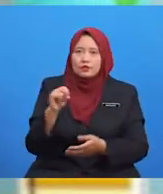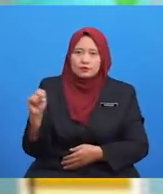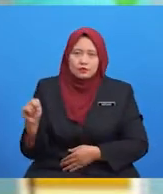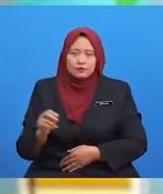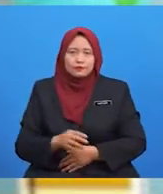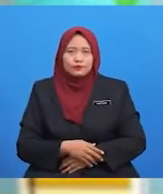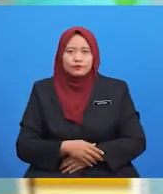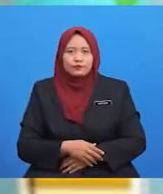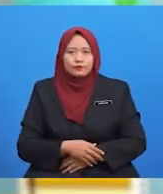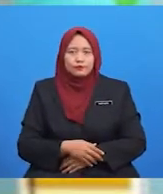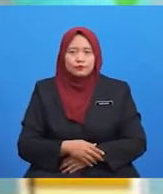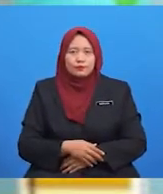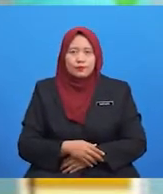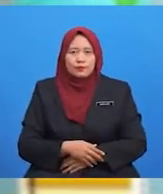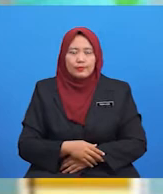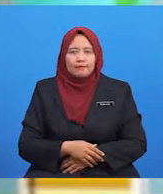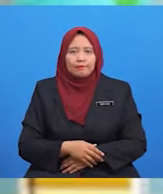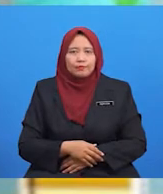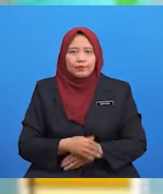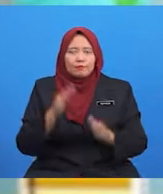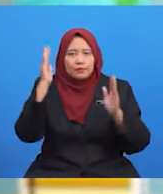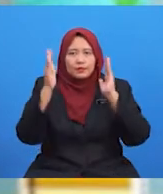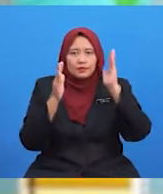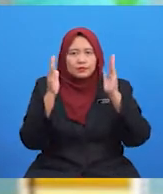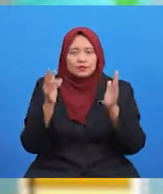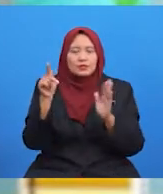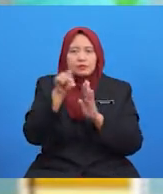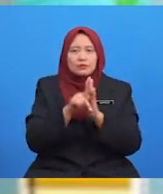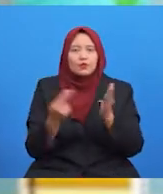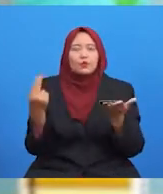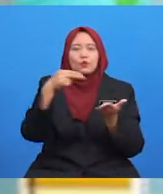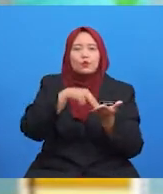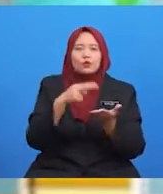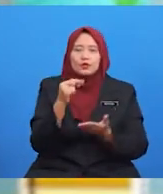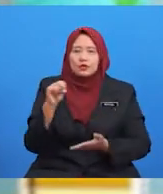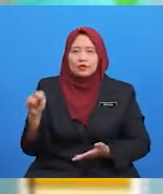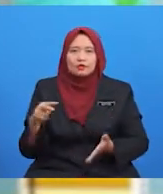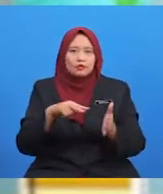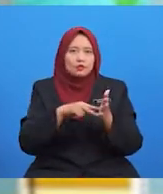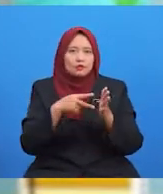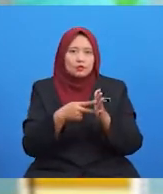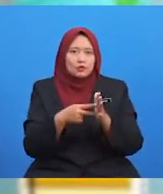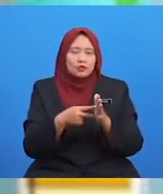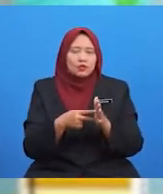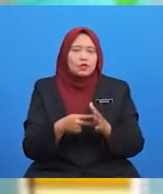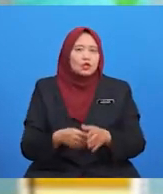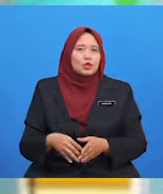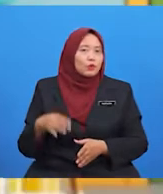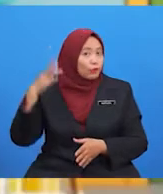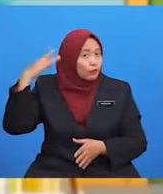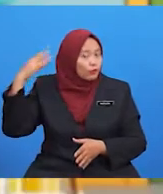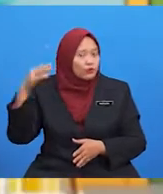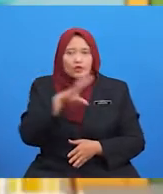Unsur perulangan merujuk kepada perkataan dan bunyi huruf yang diulang-ulang.